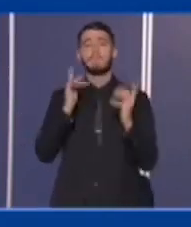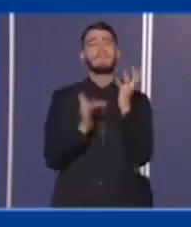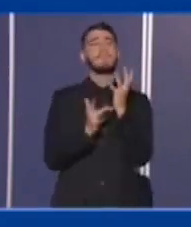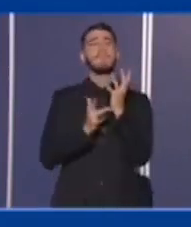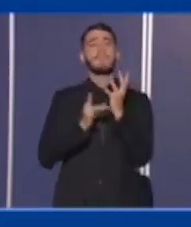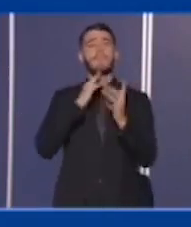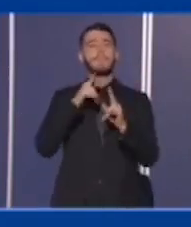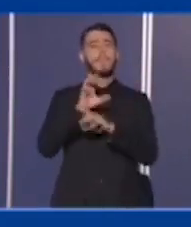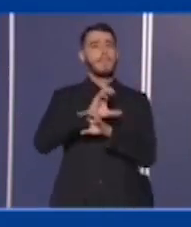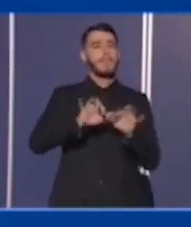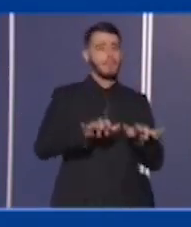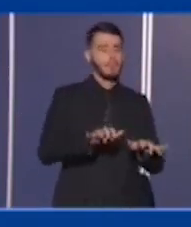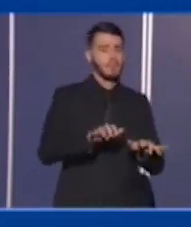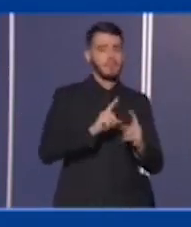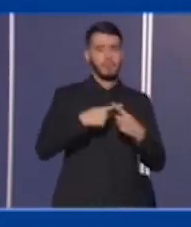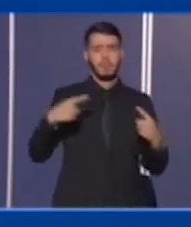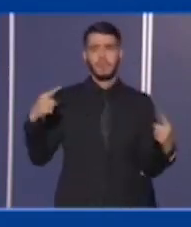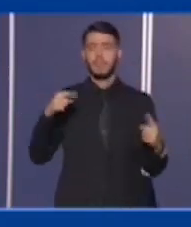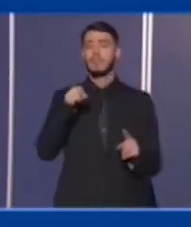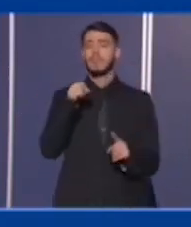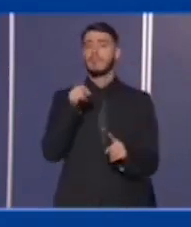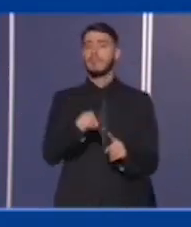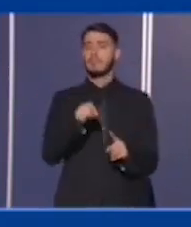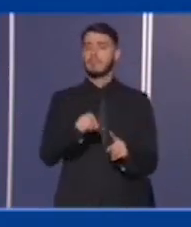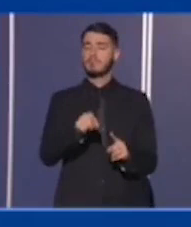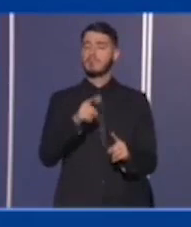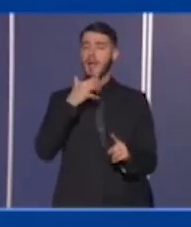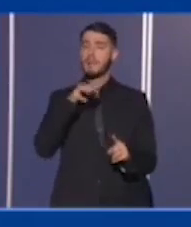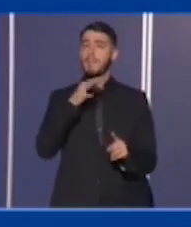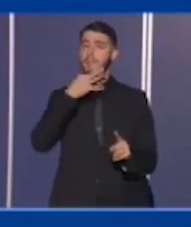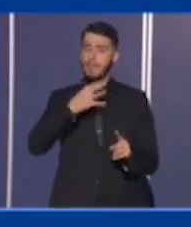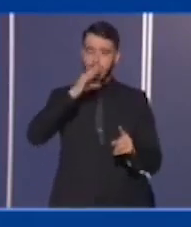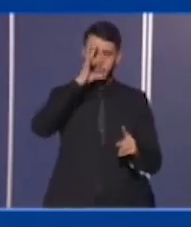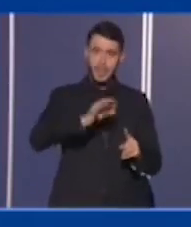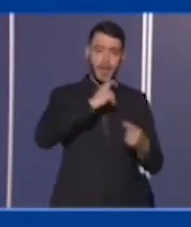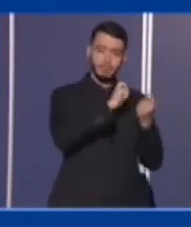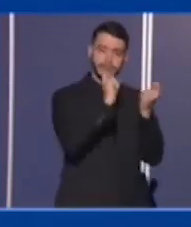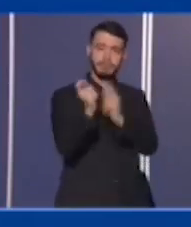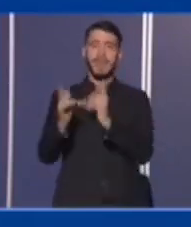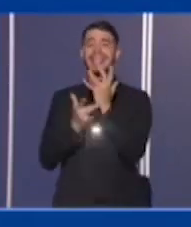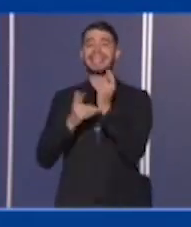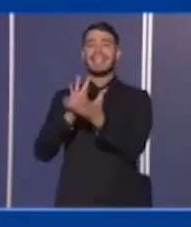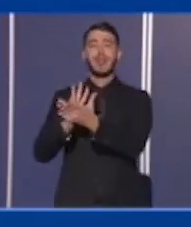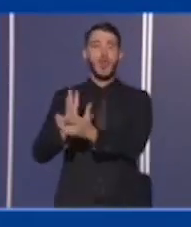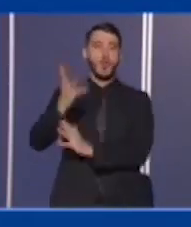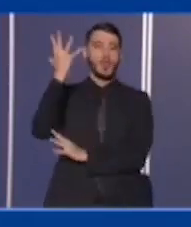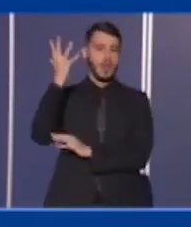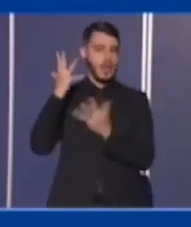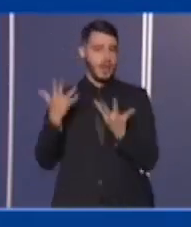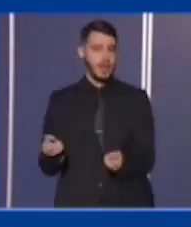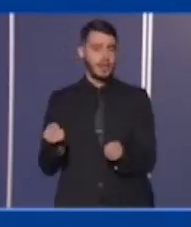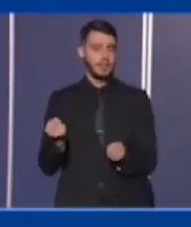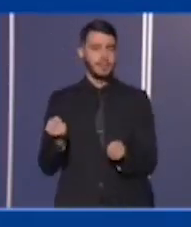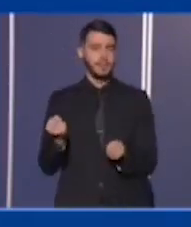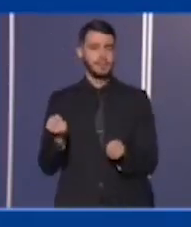ένα προγραμματισμό για αλλαγή όλων των λογισμικών μας συστημάτων. Θα υπάρξει ένα έργο εγκατάστασης λογισμικού ERP για τις οικονομικές